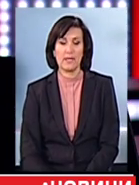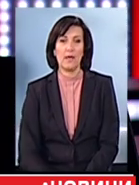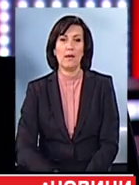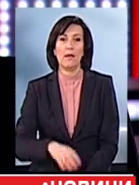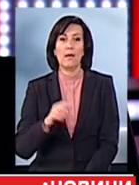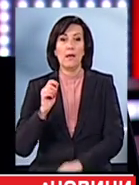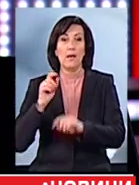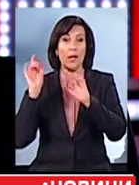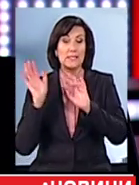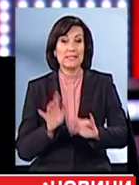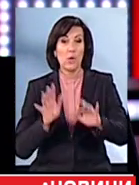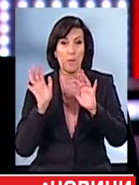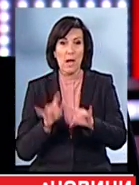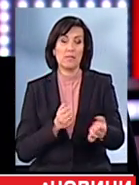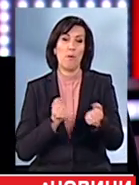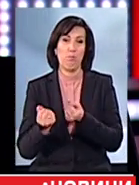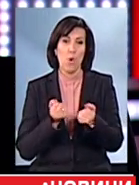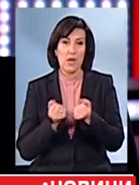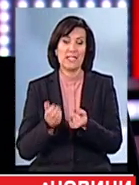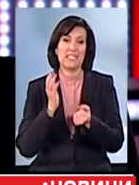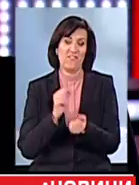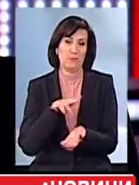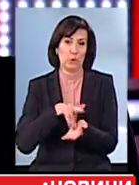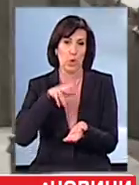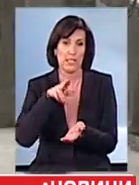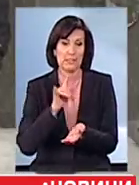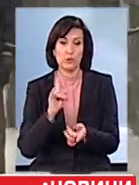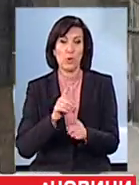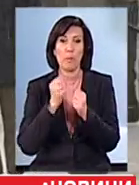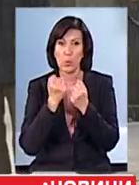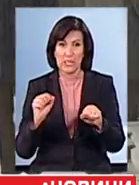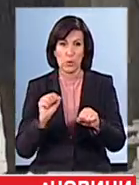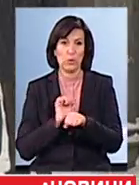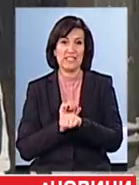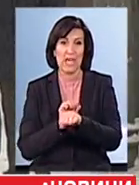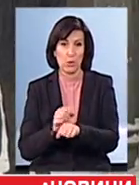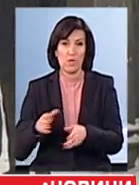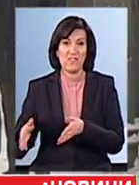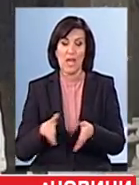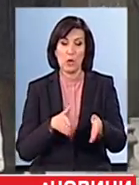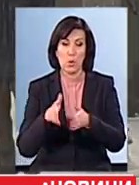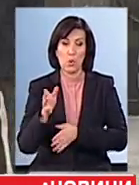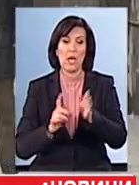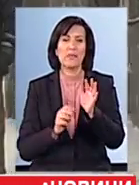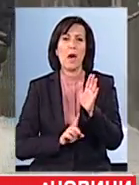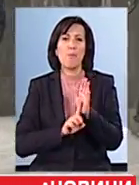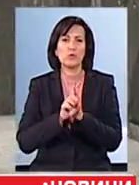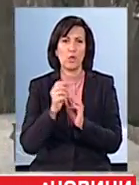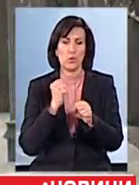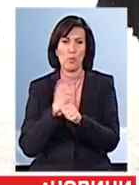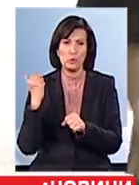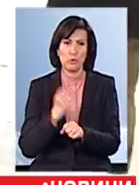З наслідками снігопадів борються і у столиці. Щоб уникнути заторів на дорогах, напередодні початку робочого тижня комунальники